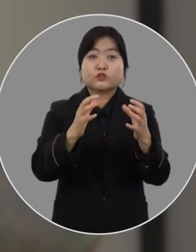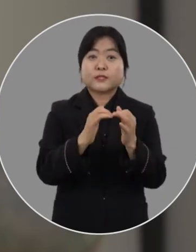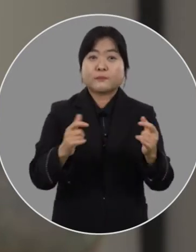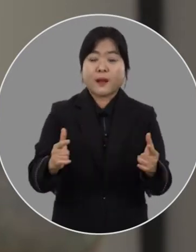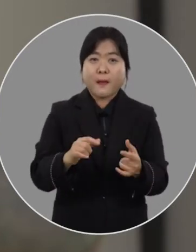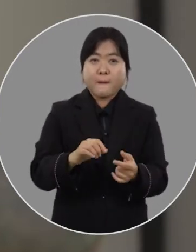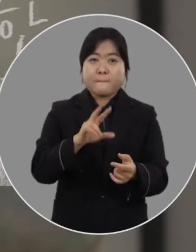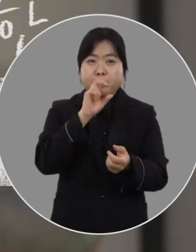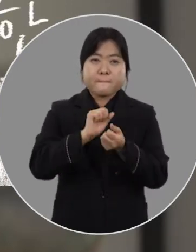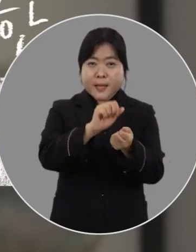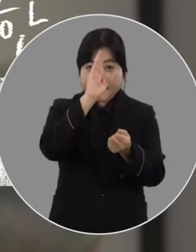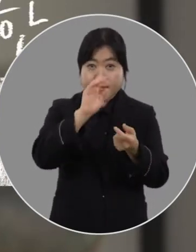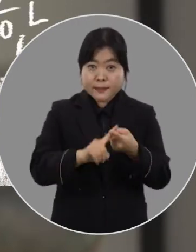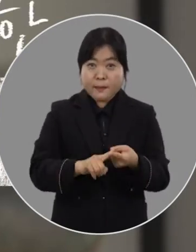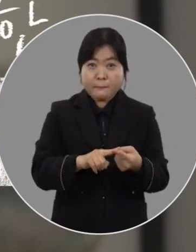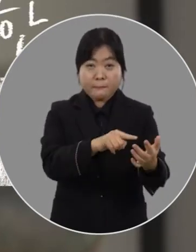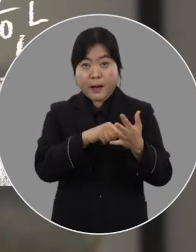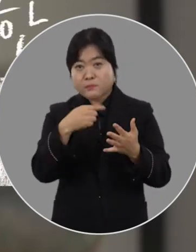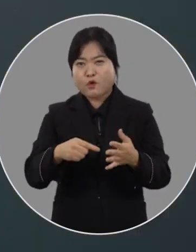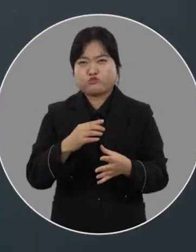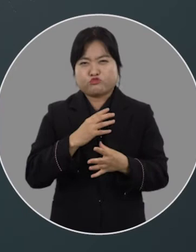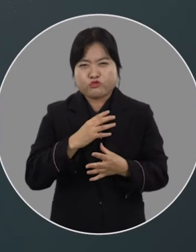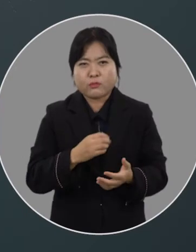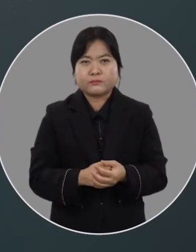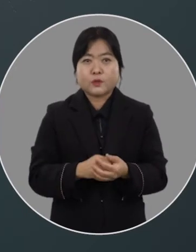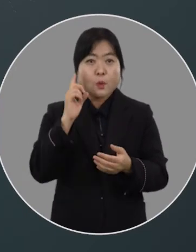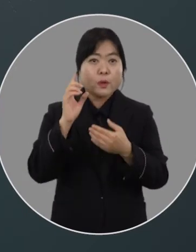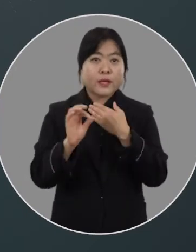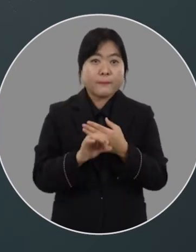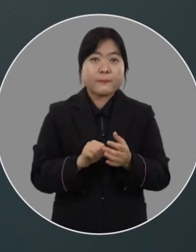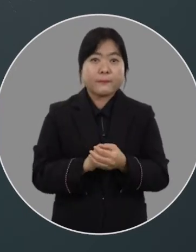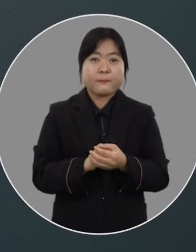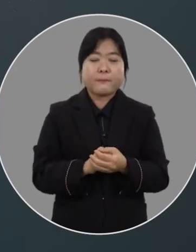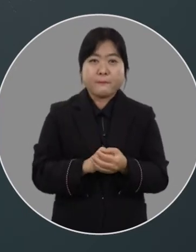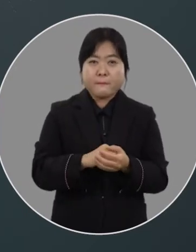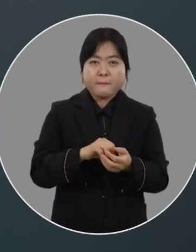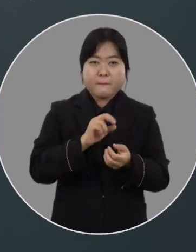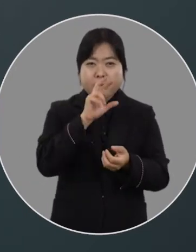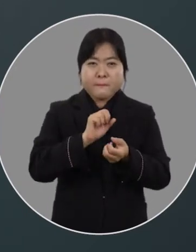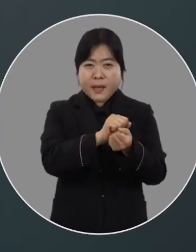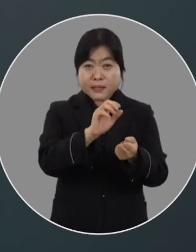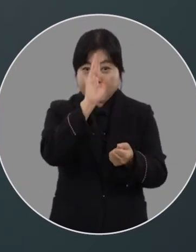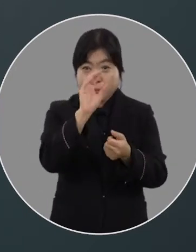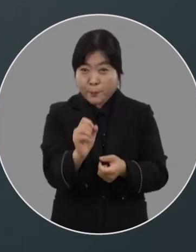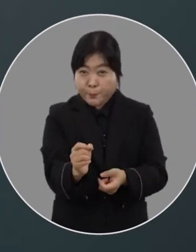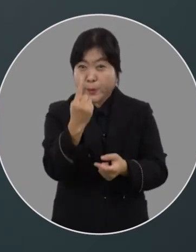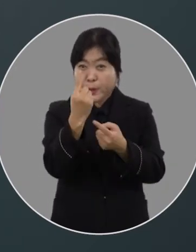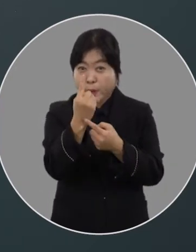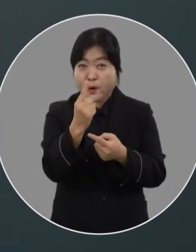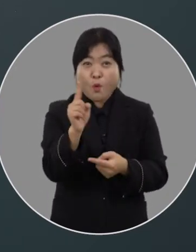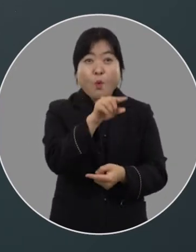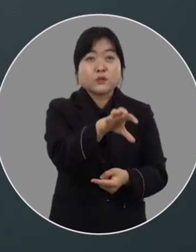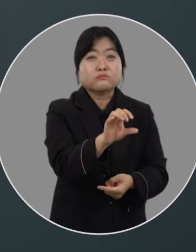사람들의 패스트에 대한 반응은 두려움이었습니다. 왜 그랬냐 하면 패스트라는 질병이 무엇 때문에